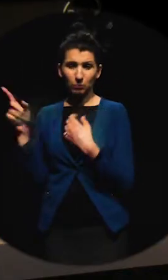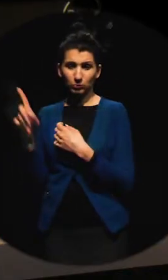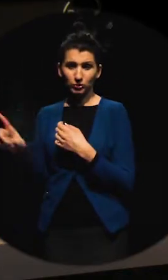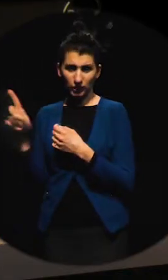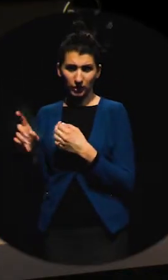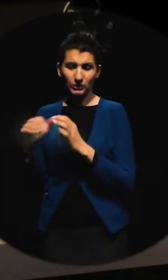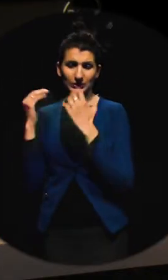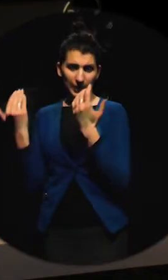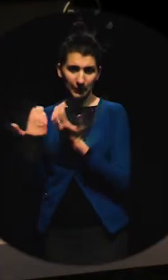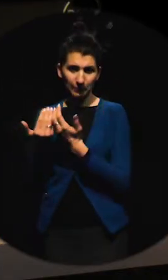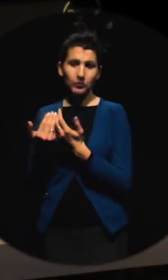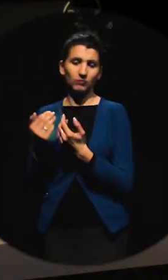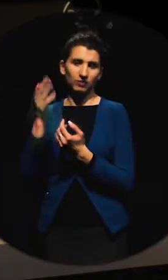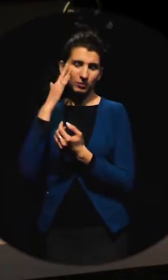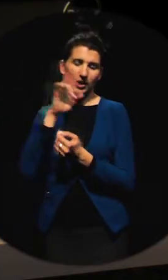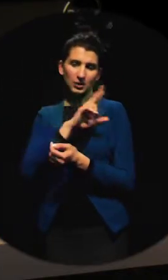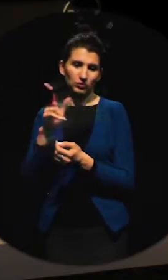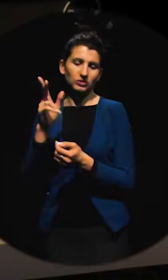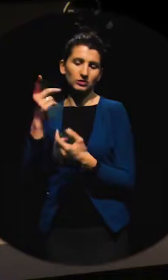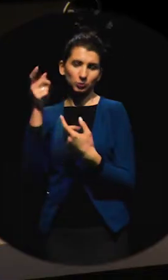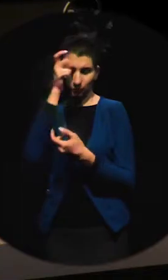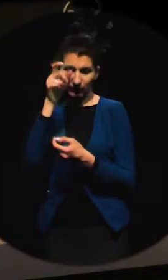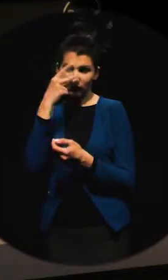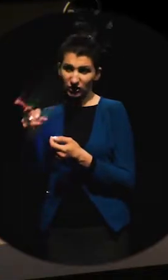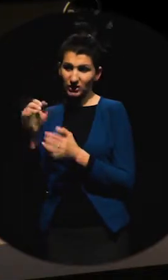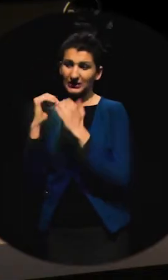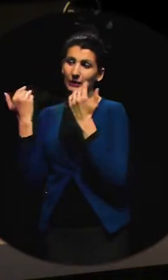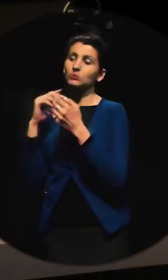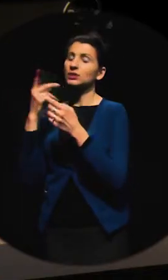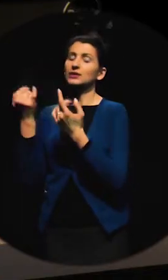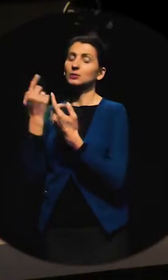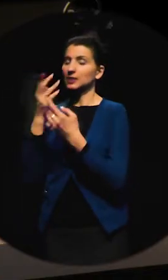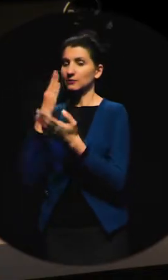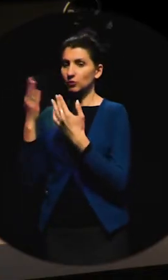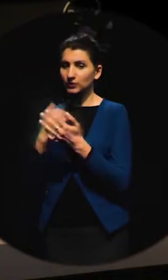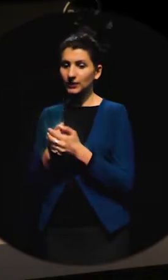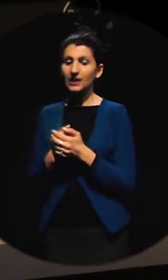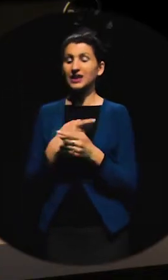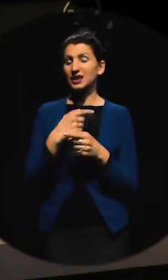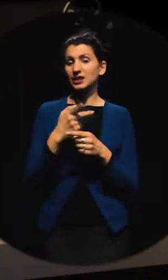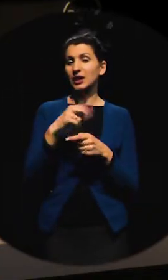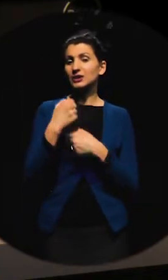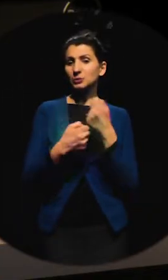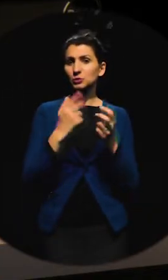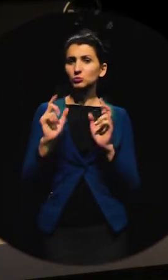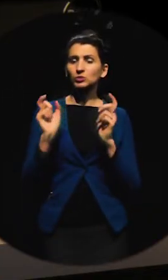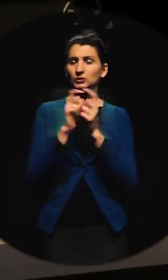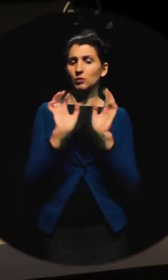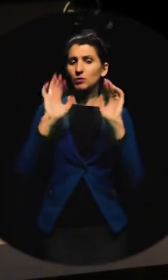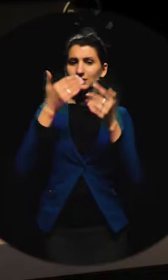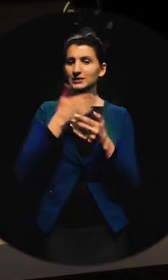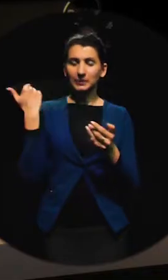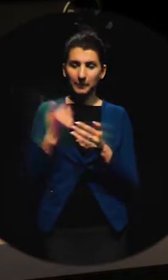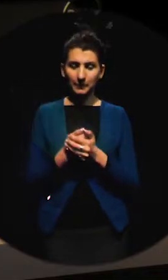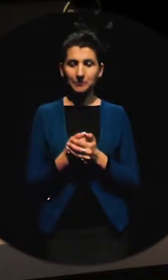publicznego, w tej przestrzeni najbardziej widzialnej, jest obecnością, na którą nie ma zgody, tak? I stosuje się bardzo różne strategie, żeby tę